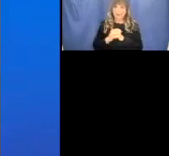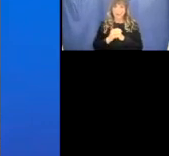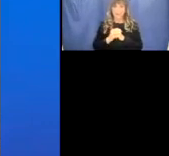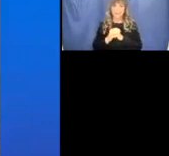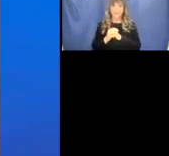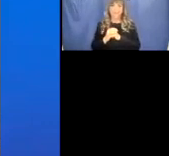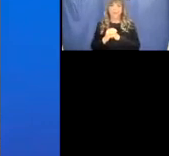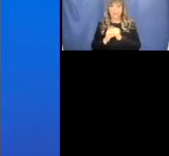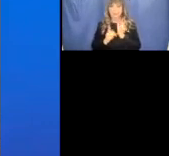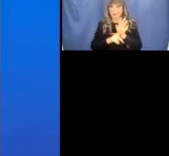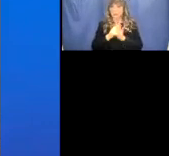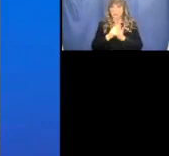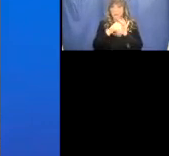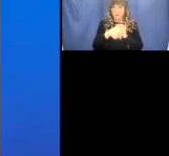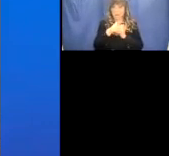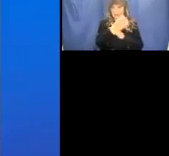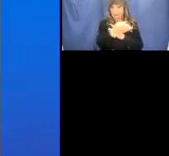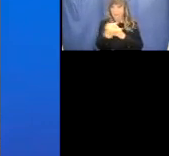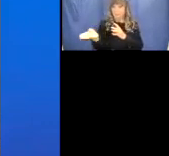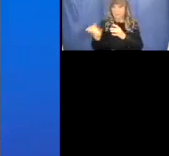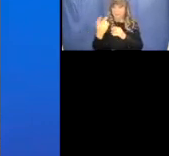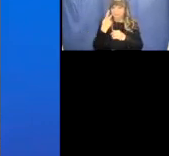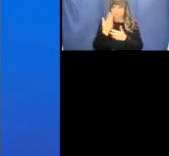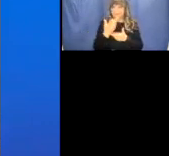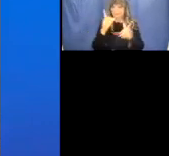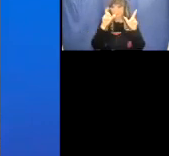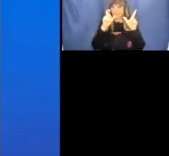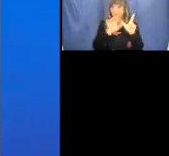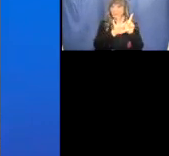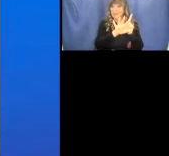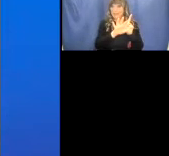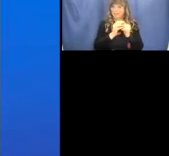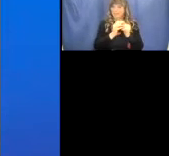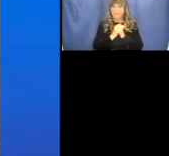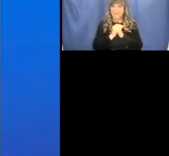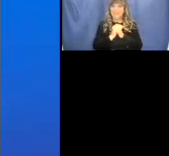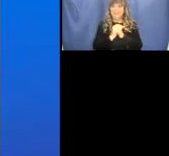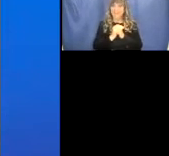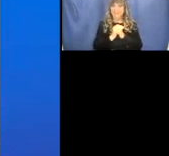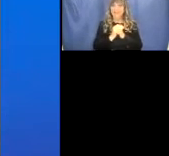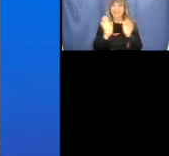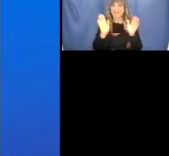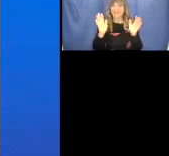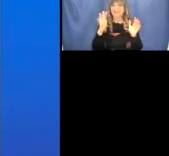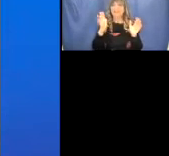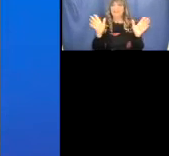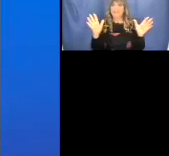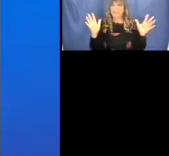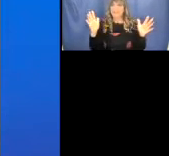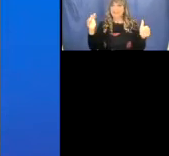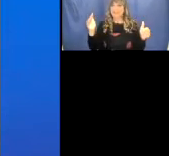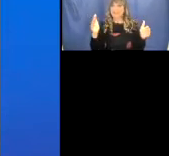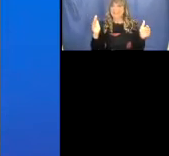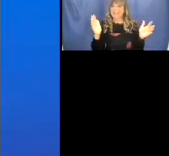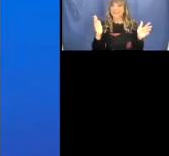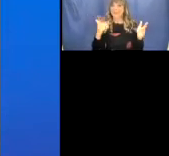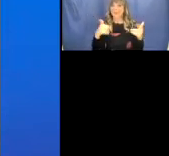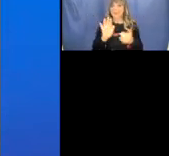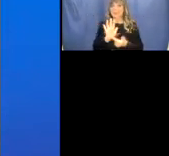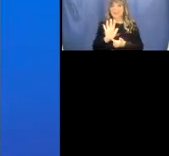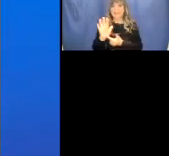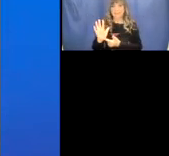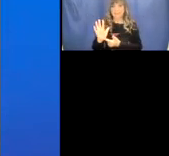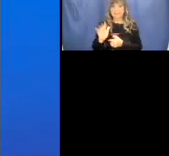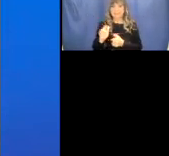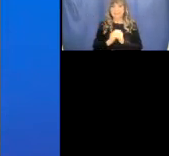il risultato finale e questo questa è una fotografia della vetrina di una delle vicende alla nostra esposizione attualmente